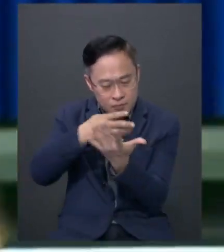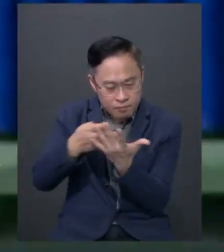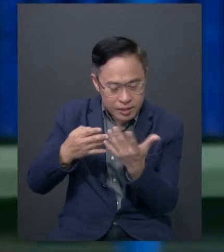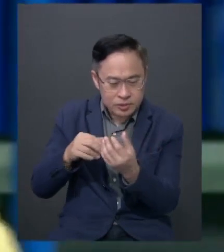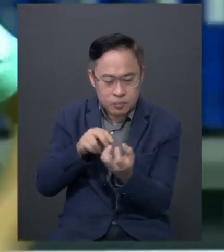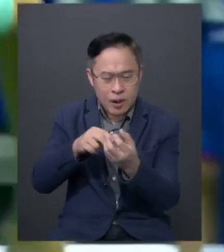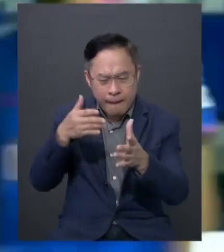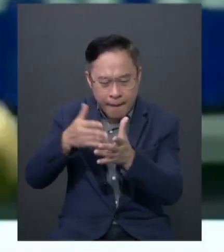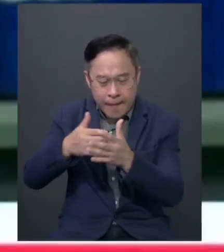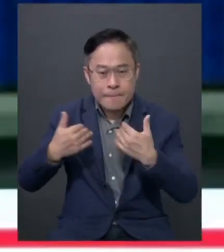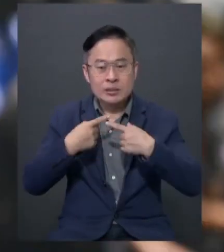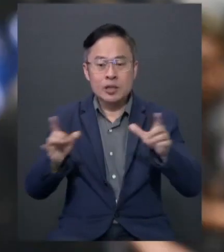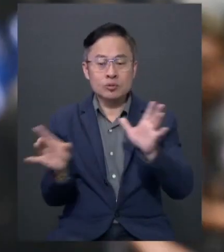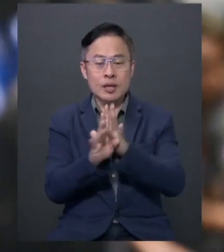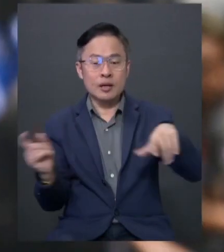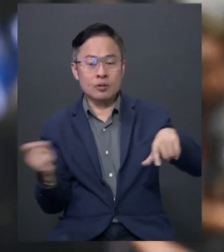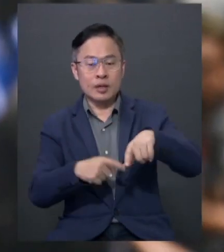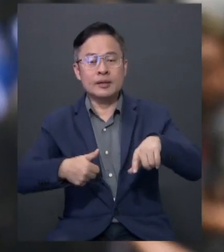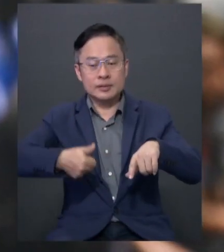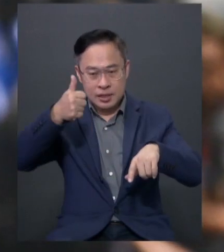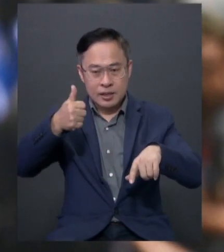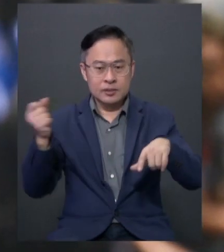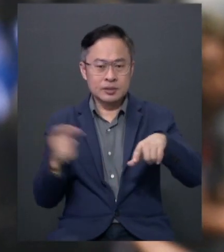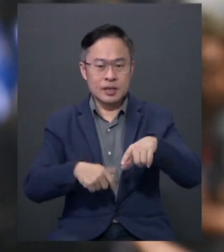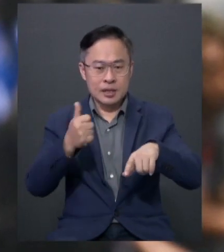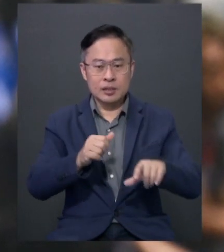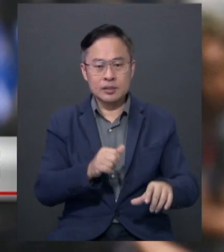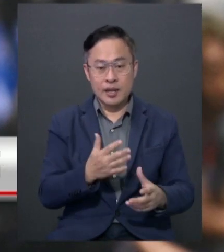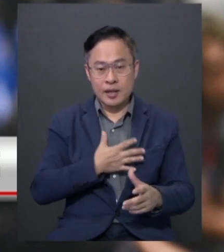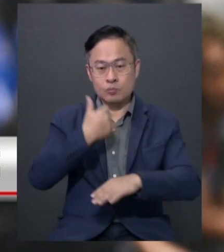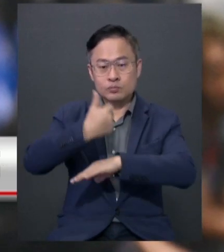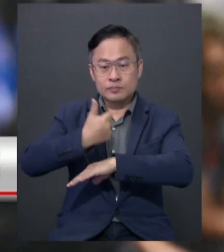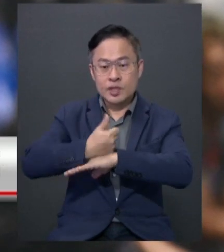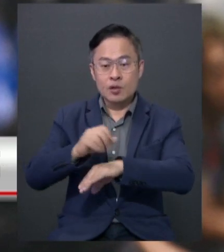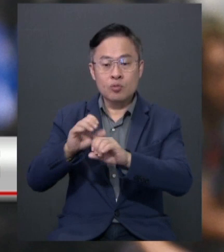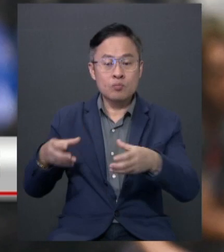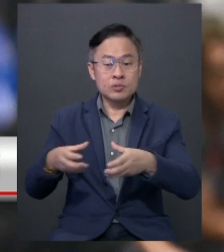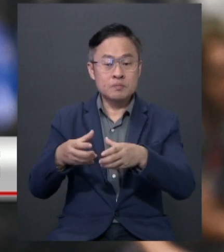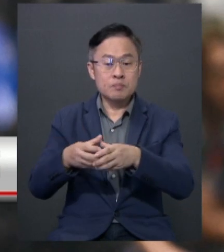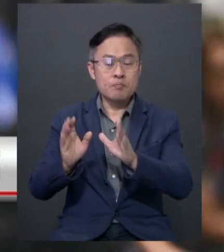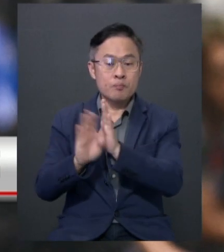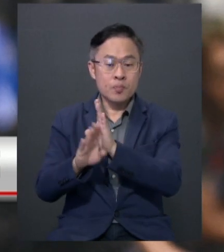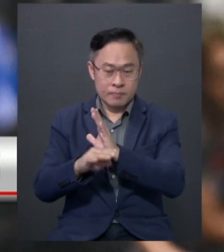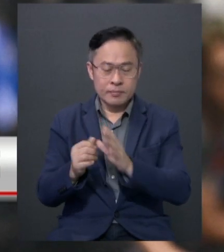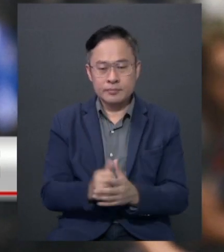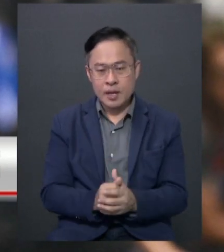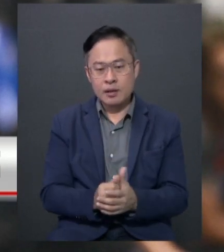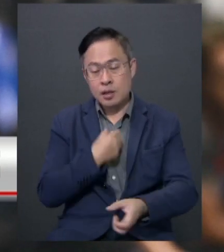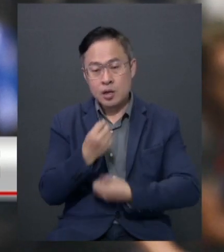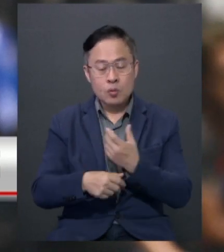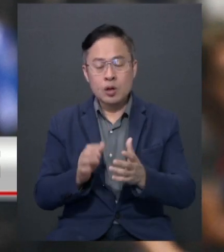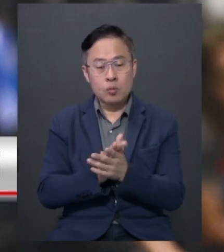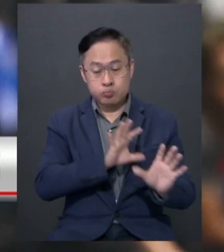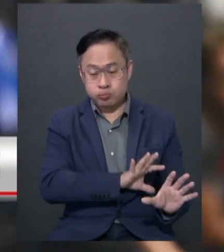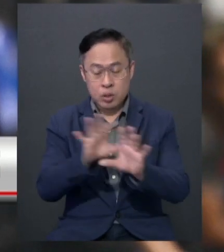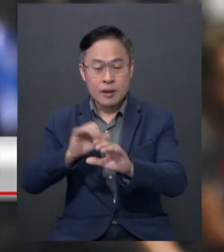เปิดเผยว่าสิ่งที่ดีสุดในเกมนี้คือการที่เราได้ออกมาเป็นทีมเยือนแล้วก็ไม่เสียประตูครับรวมถึงการเก็บ3คะแนนได้แต่ถ้าถาม